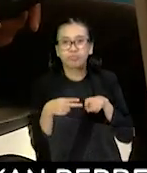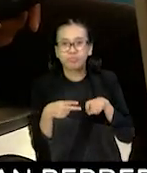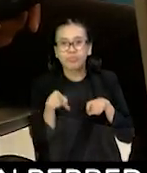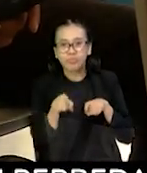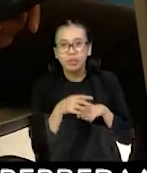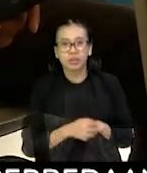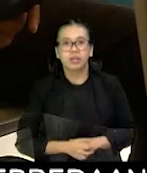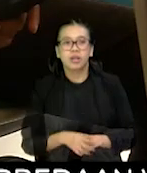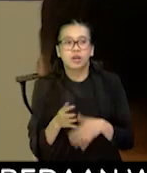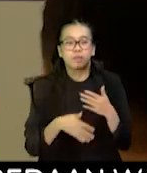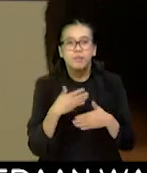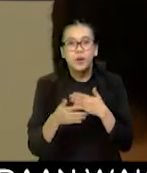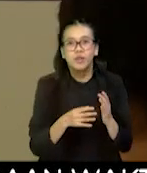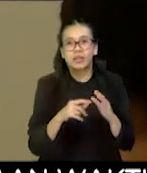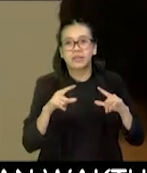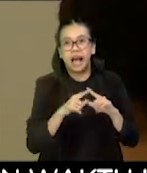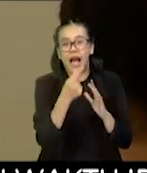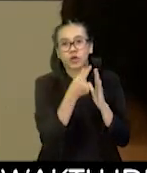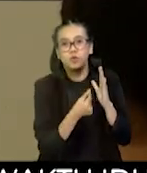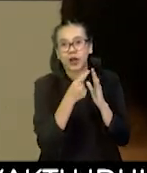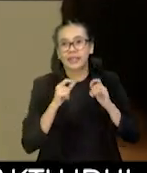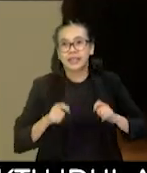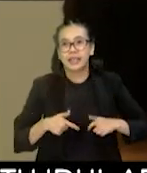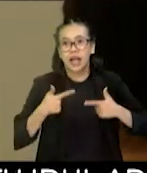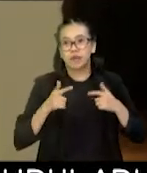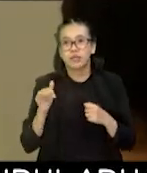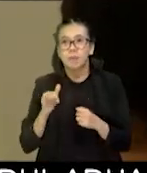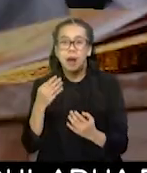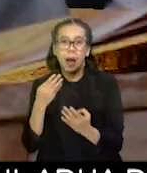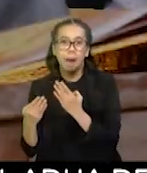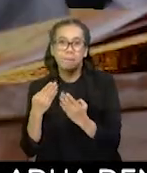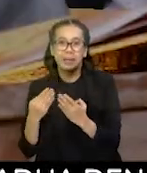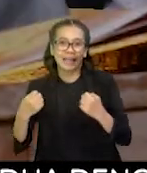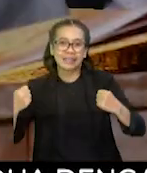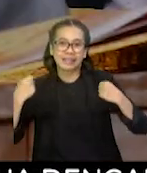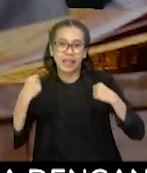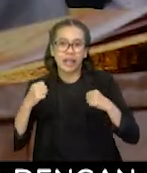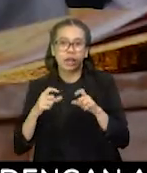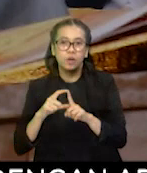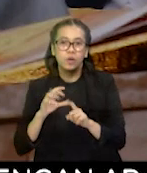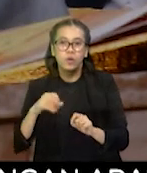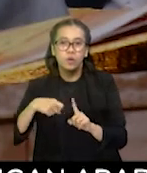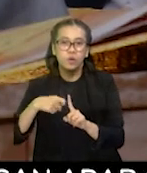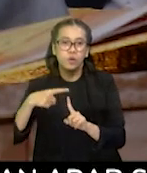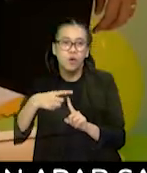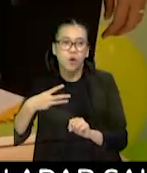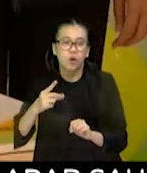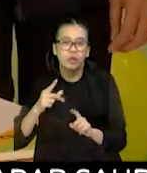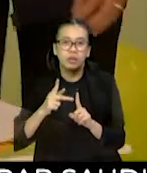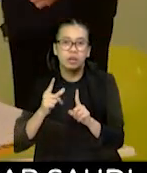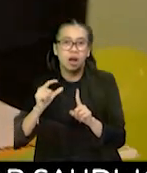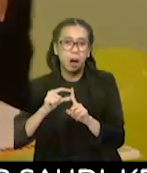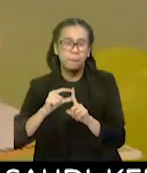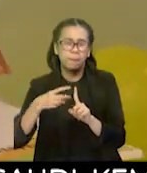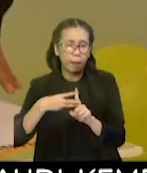PT MNC Life Assurance atau MNC Life resmi menjalin kerjasama dengan aplikasi kesehatan Dr. Hub. Kerjasama ini ditandai dengan